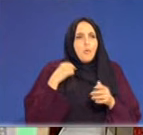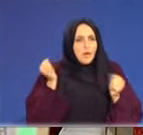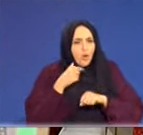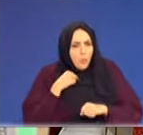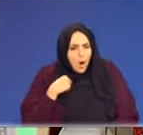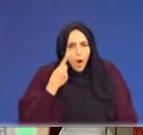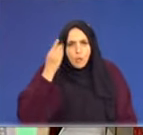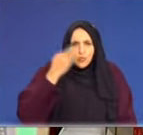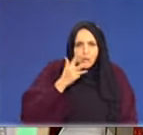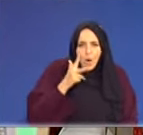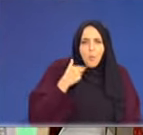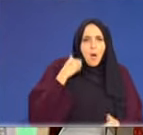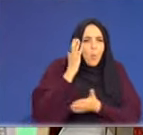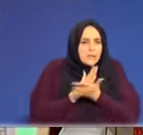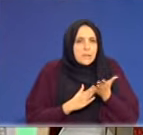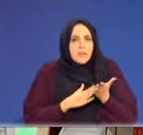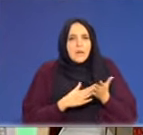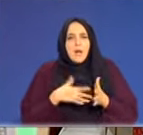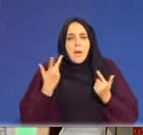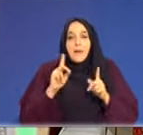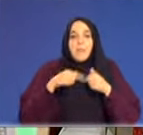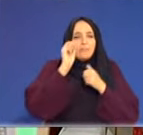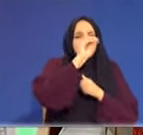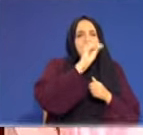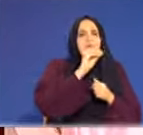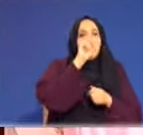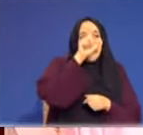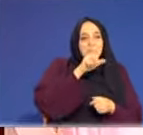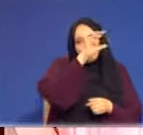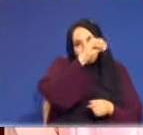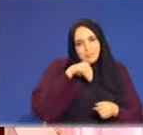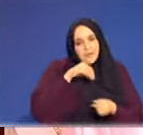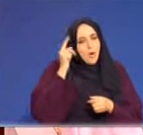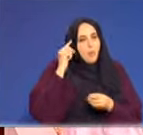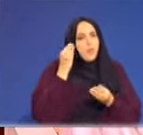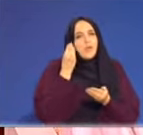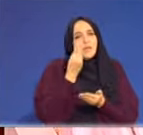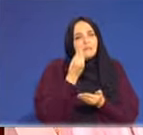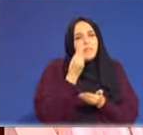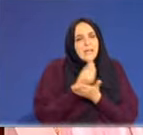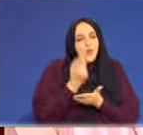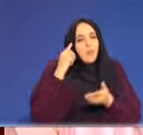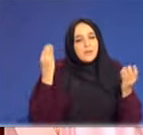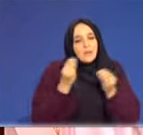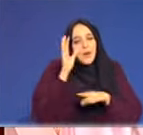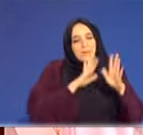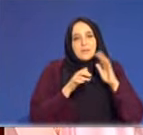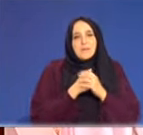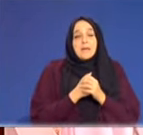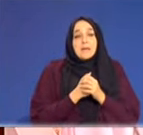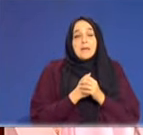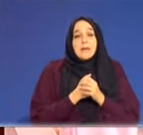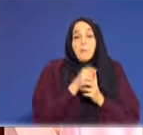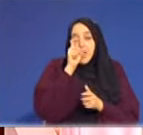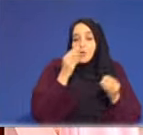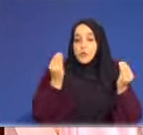فيختلفون ويختصمون ويلجؤون إلى رجال الصلح. ورجال الصلح ماذا يفعلون؟ يحاولون يناقشوا مع المسألة